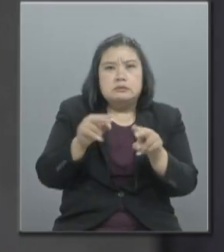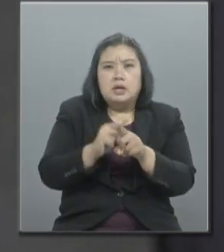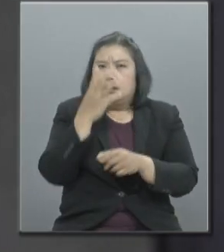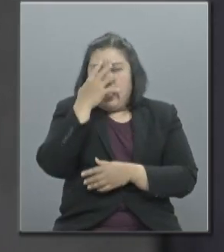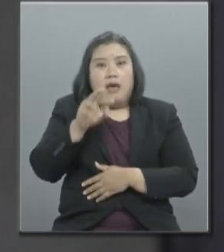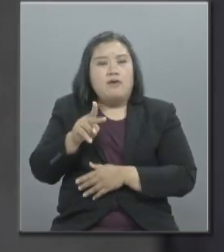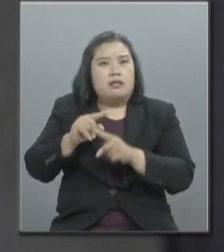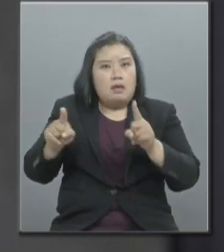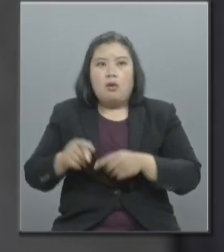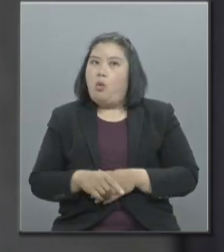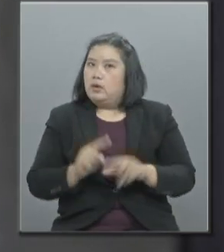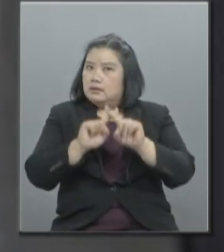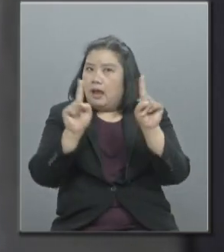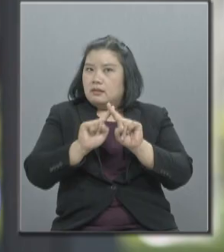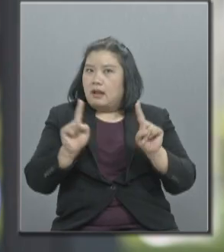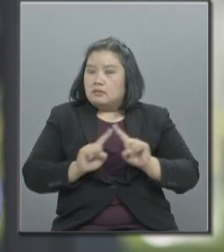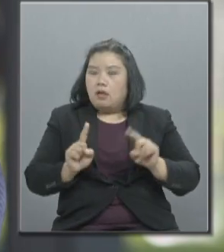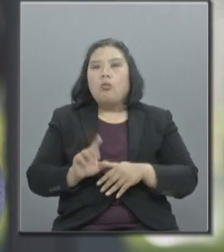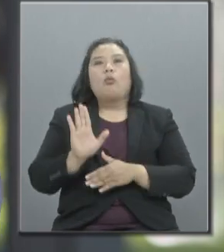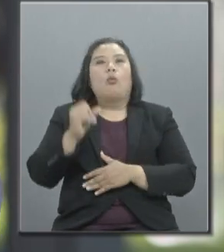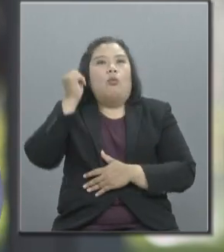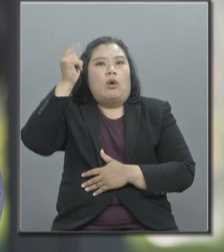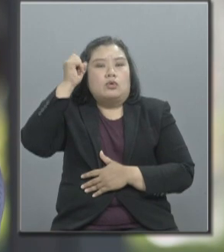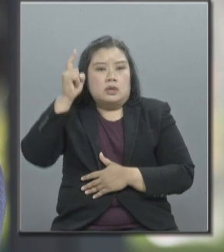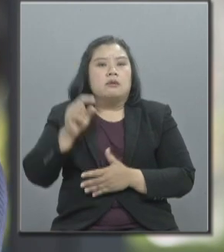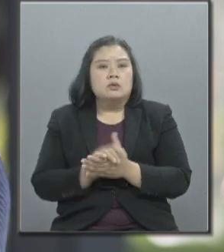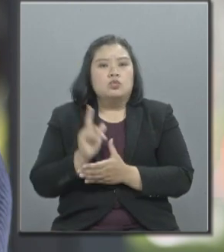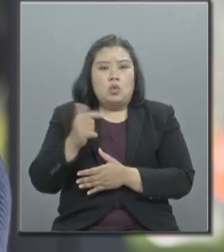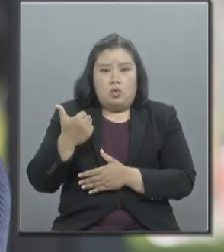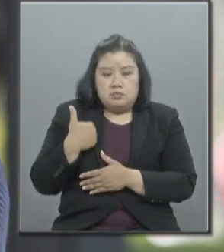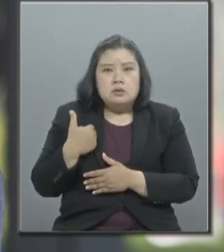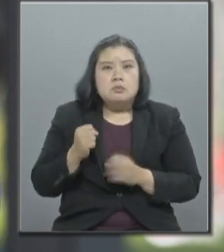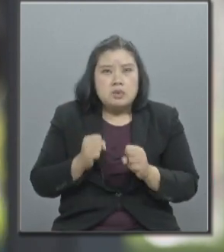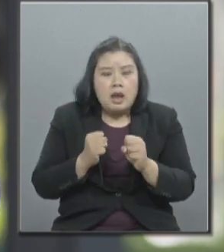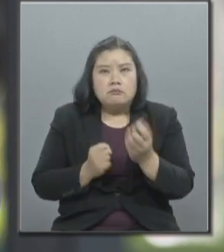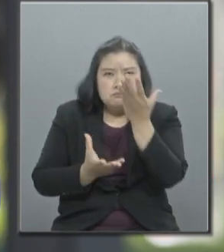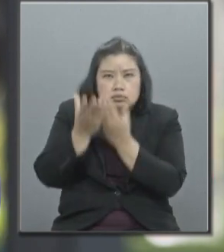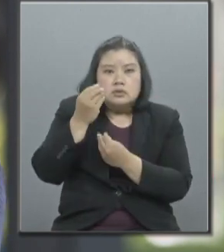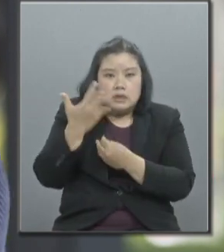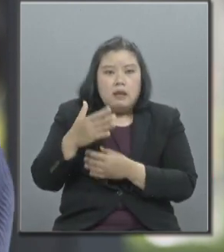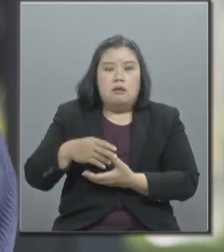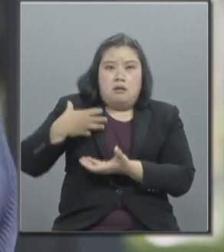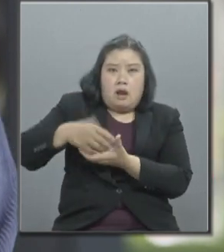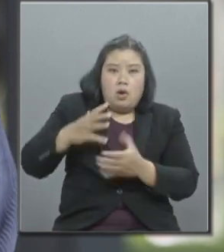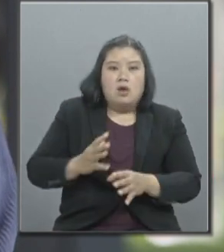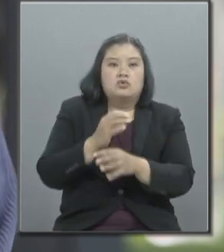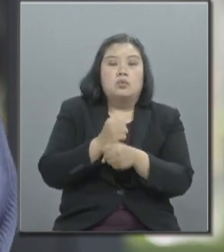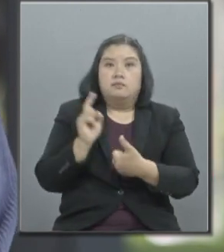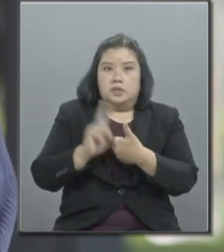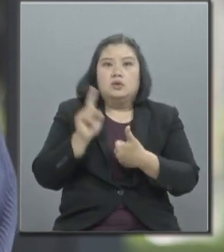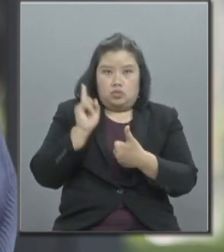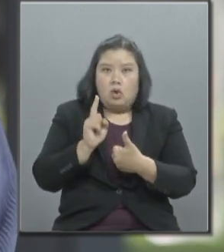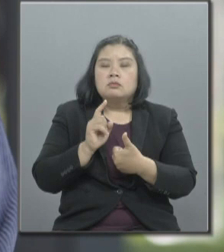ะมันมีความหลากหลายมีสิ่งที่แตกต่างเฉพาะซึ่งมันต้องสามารถพูดทั้งหมดนี้ครับให้1ถูกต้องแม่นย